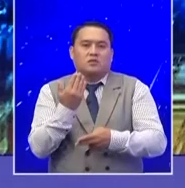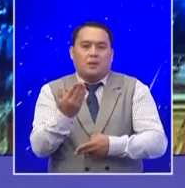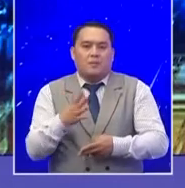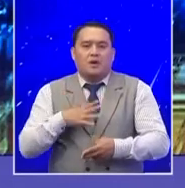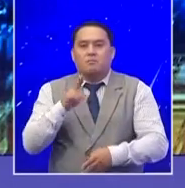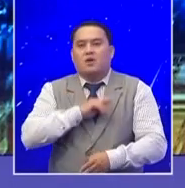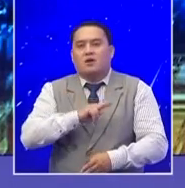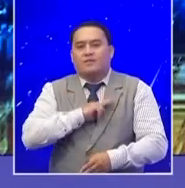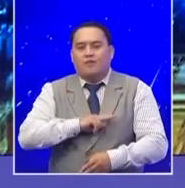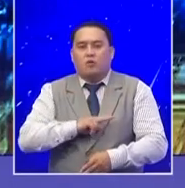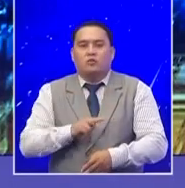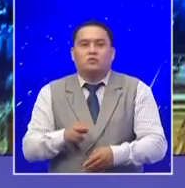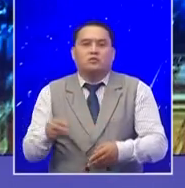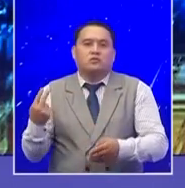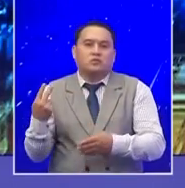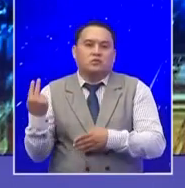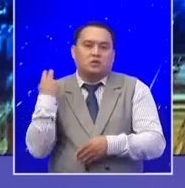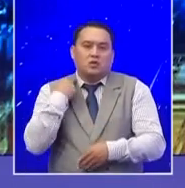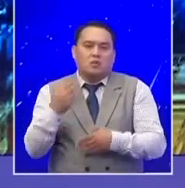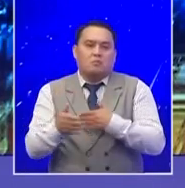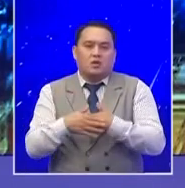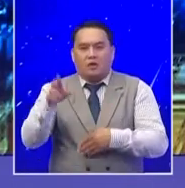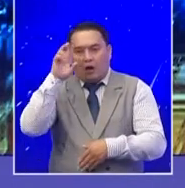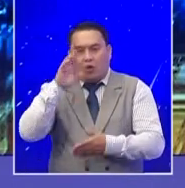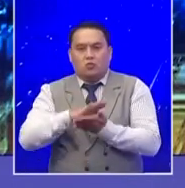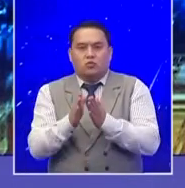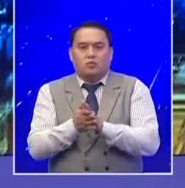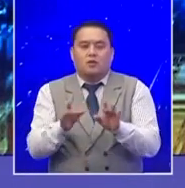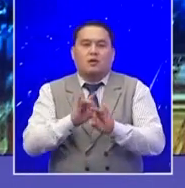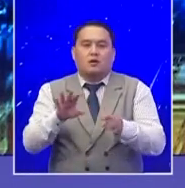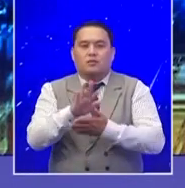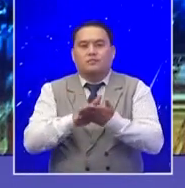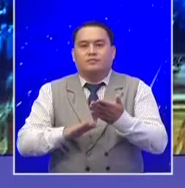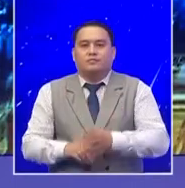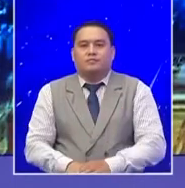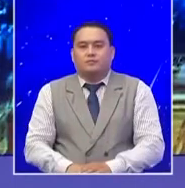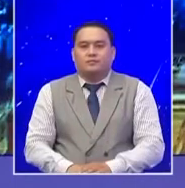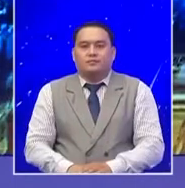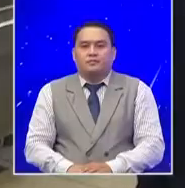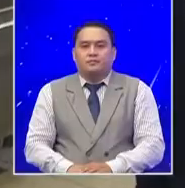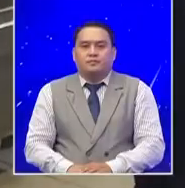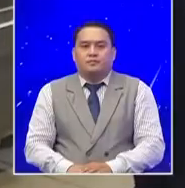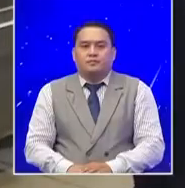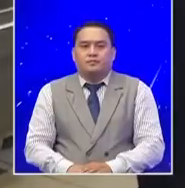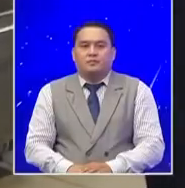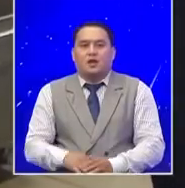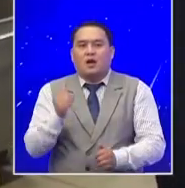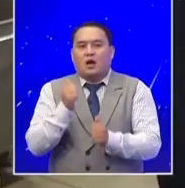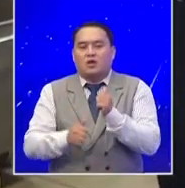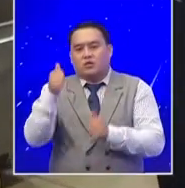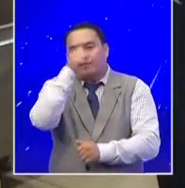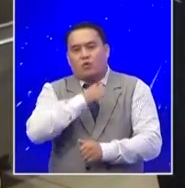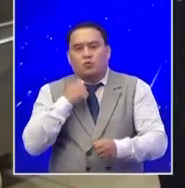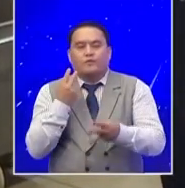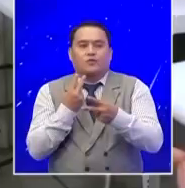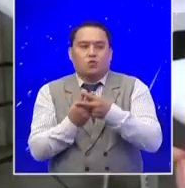работа позволяет им закрывать долги перед государством. Об условиях труда расскажет Анора Магильдинов. Ежегодно в стенах